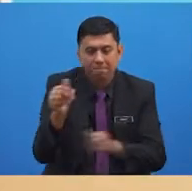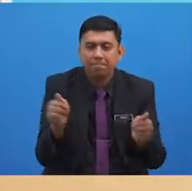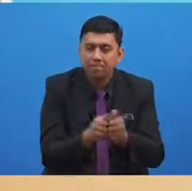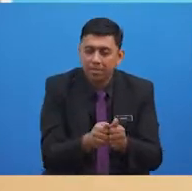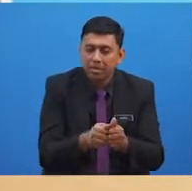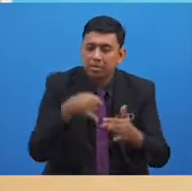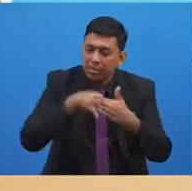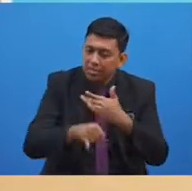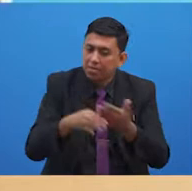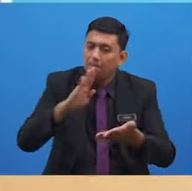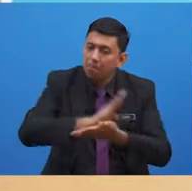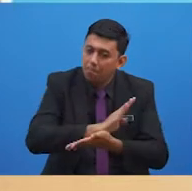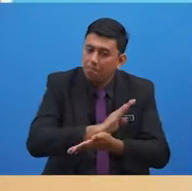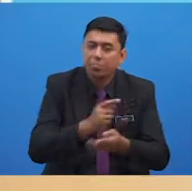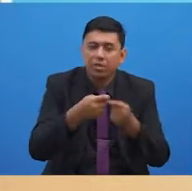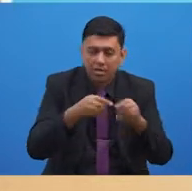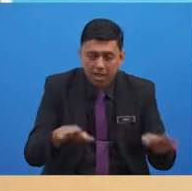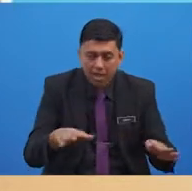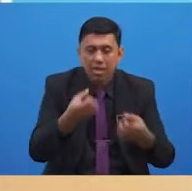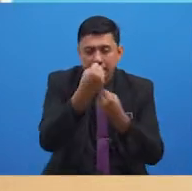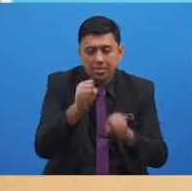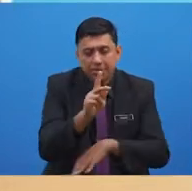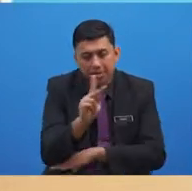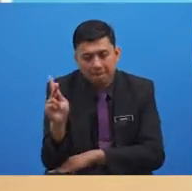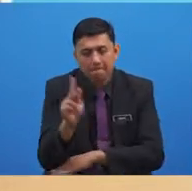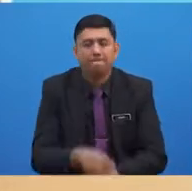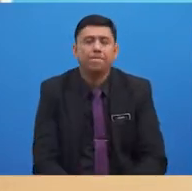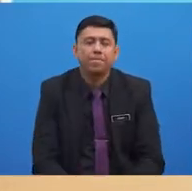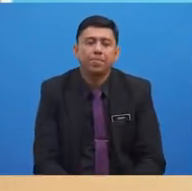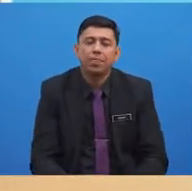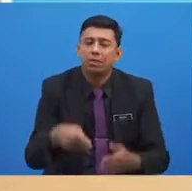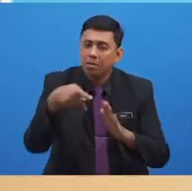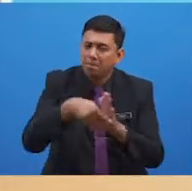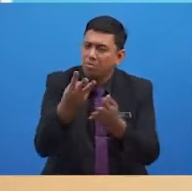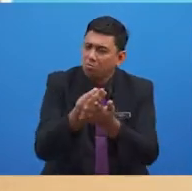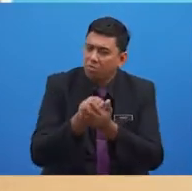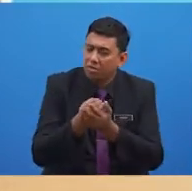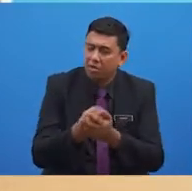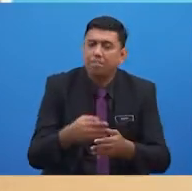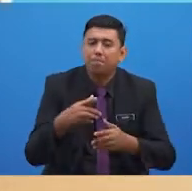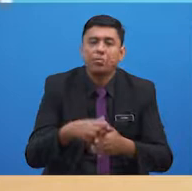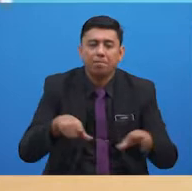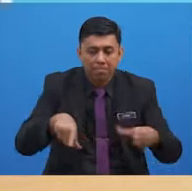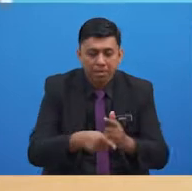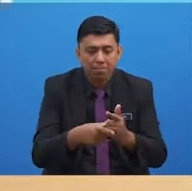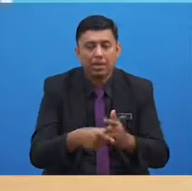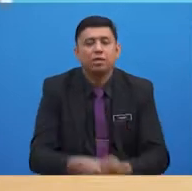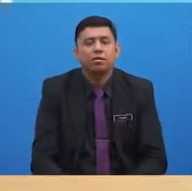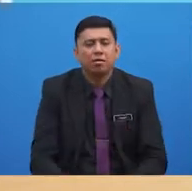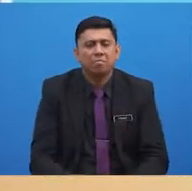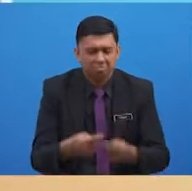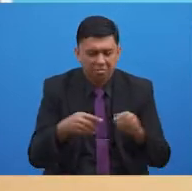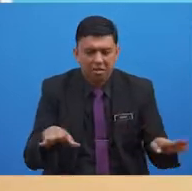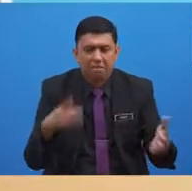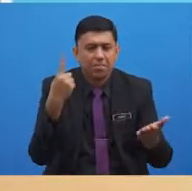dengan mengisi borang yang telah disediakan. Permohonan lazimnya melibatkan pengundi yang